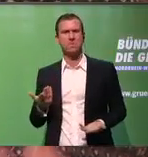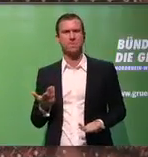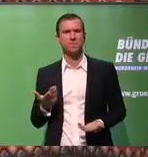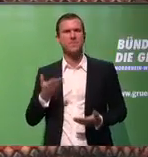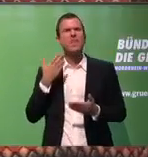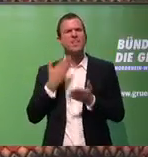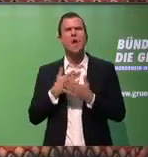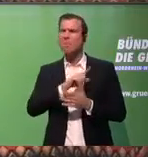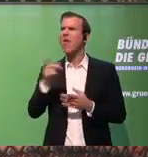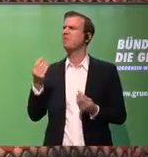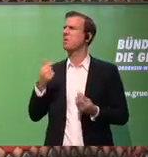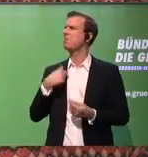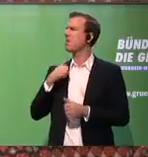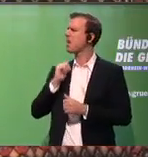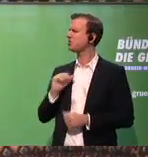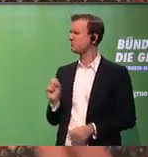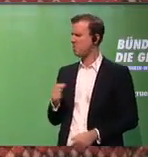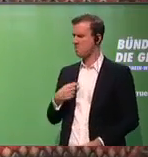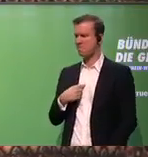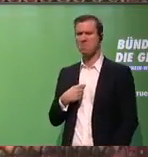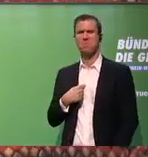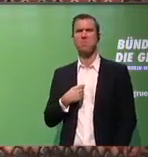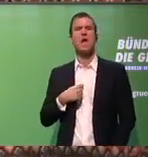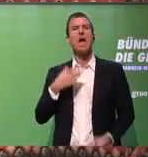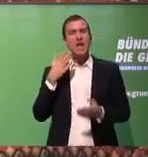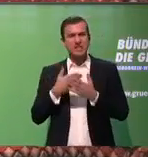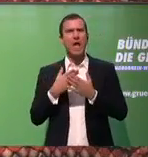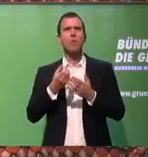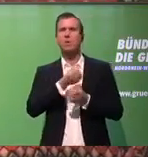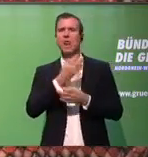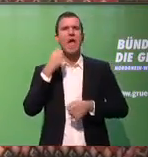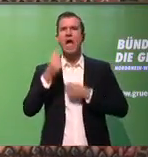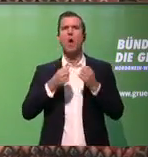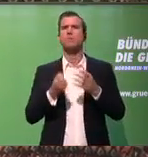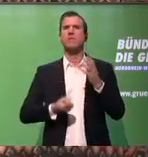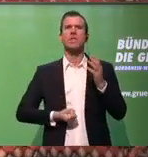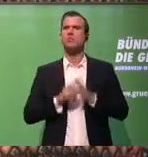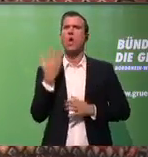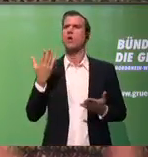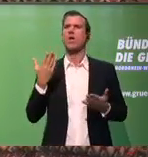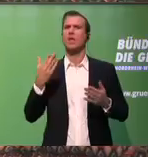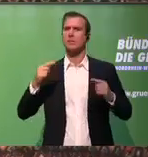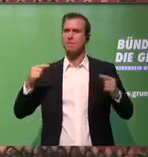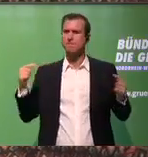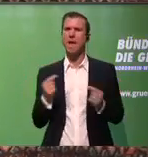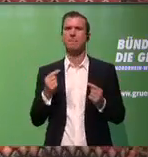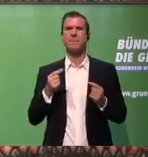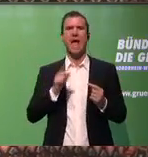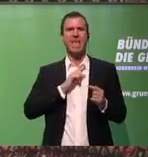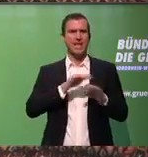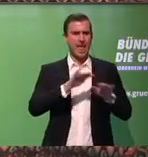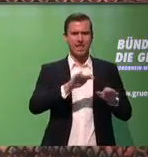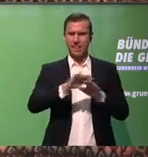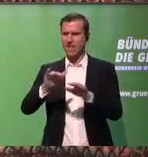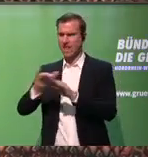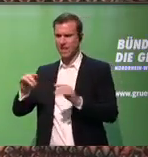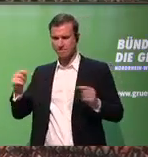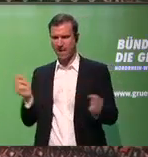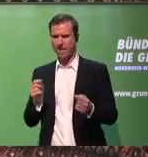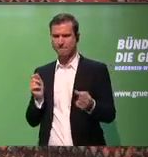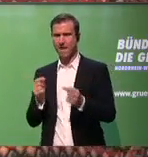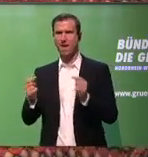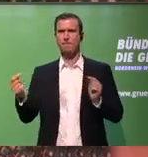aus diesem Gefühl ist eine neue Konfrontation zwischen den Nationen in der Europäischen